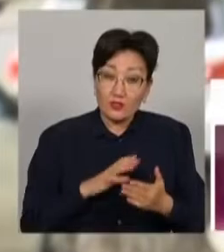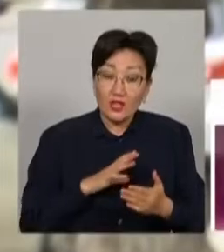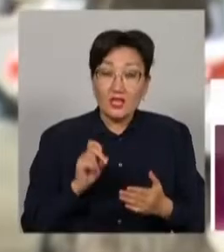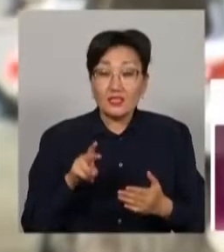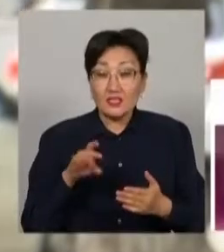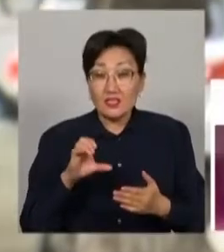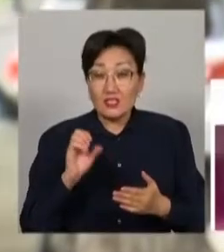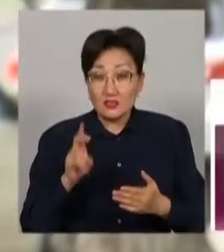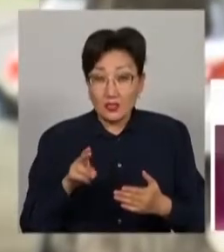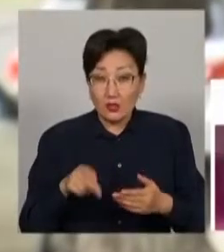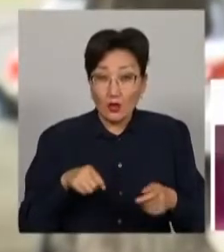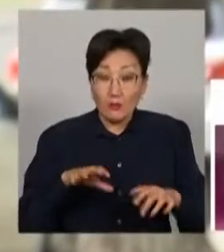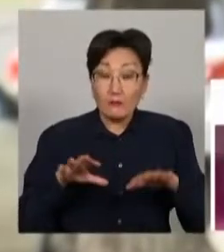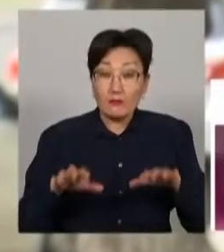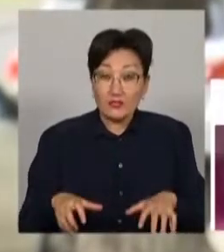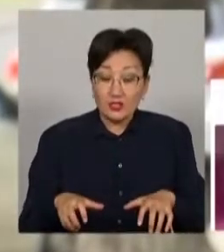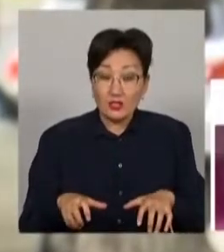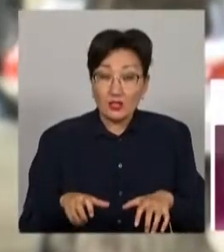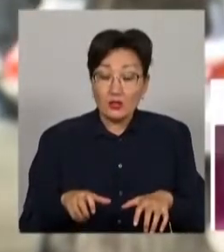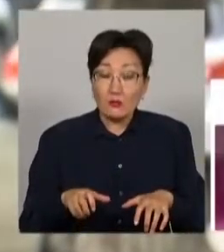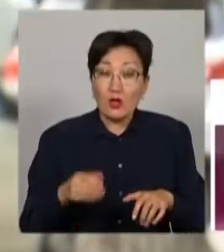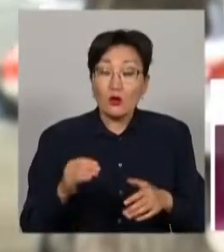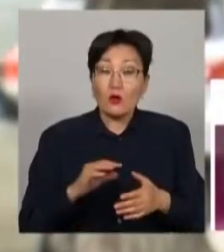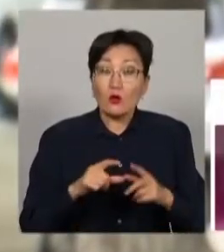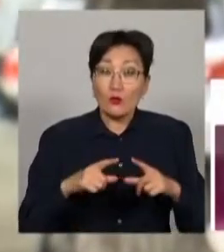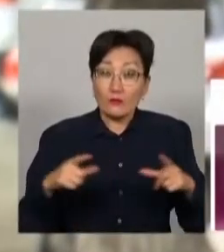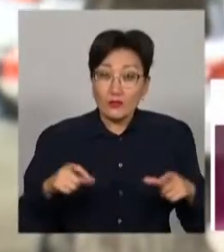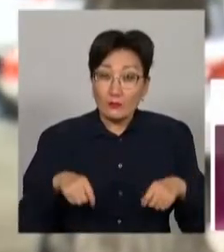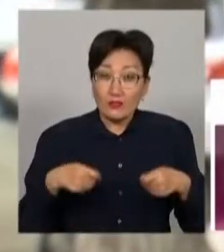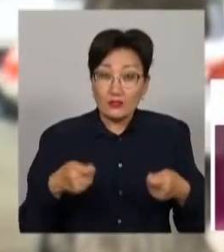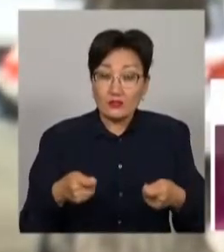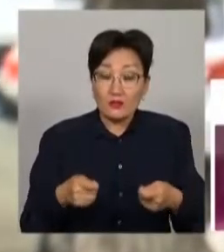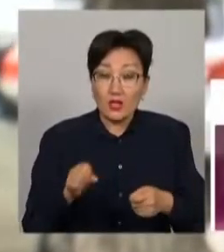басшысына ұйғарым берілді және